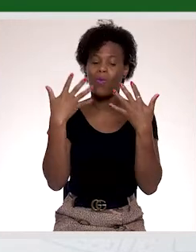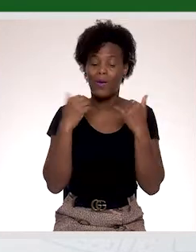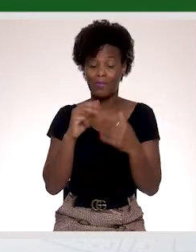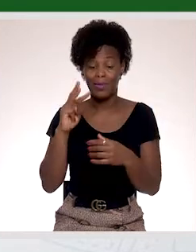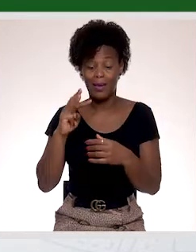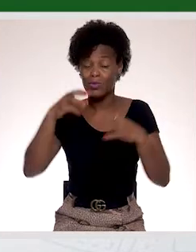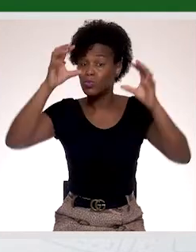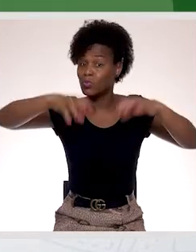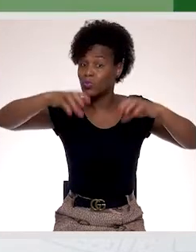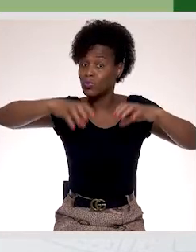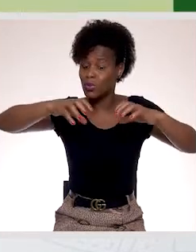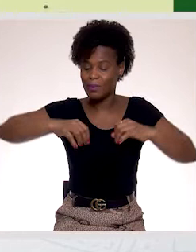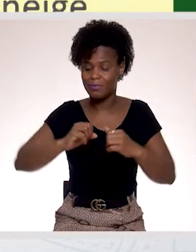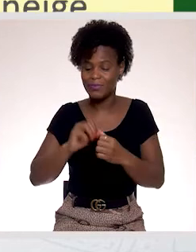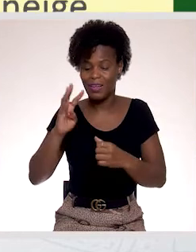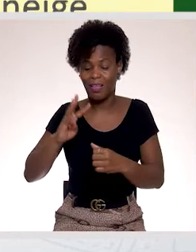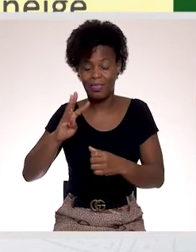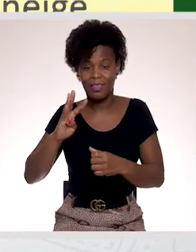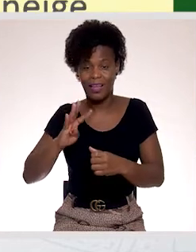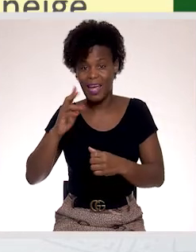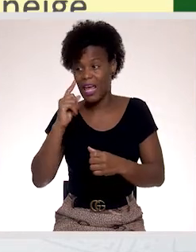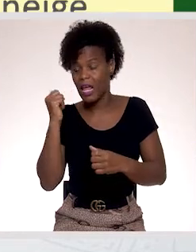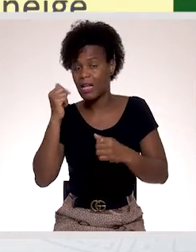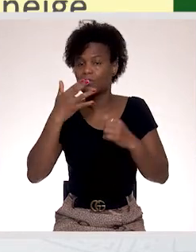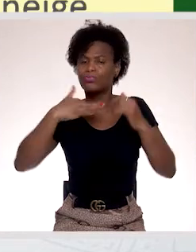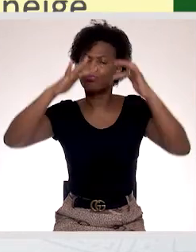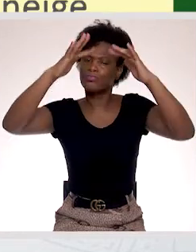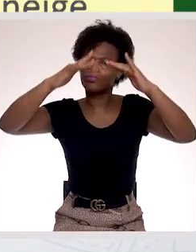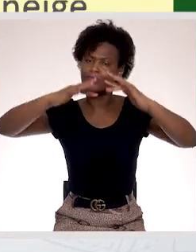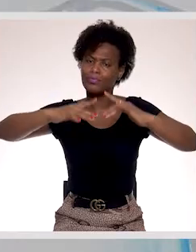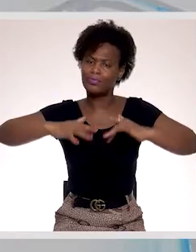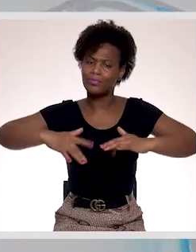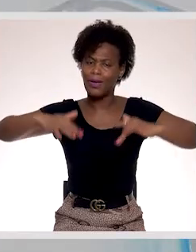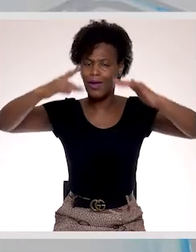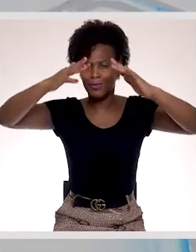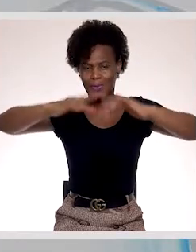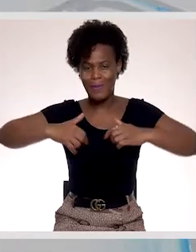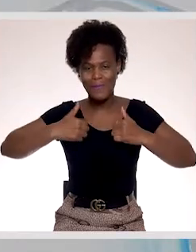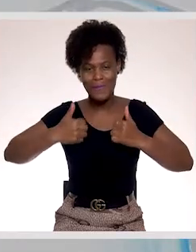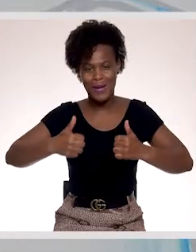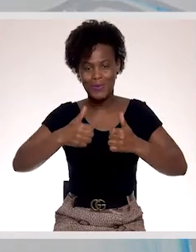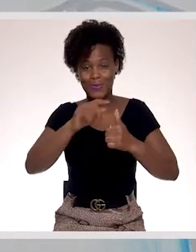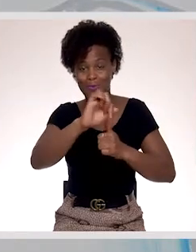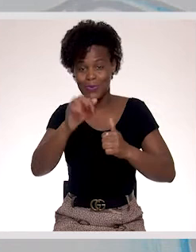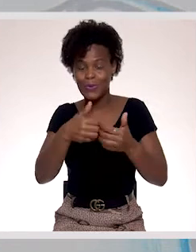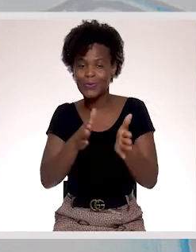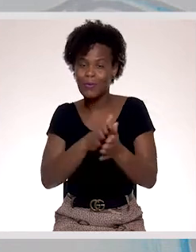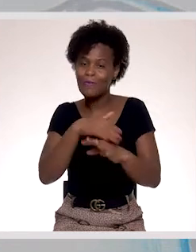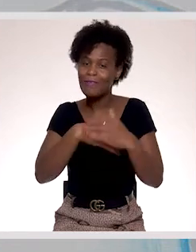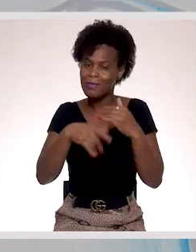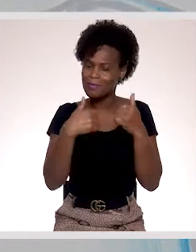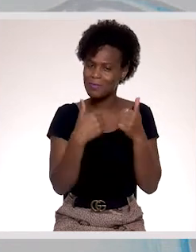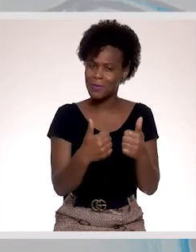il pleut. Quatrième image, il neige. Très bien, tu as tout fait